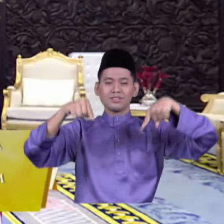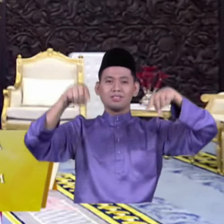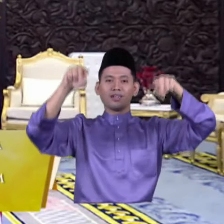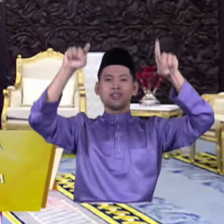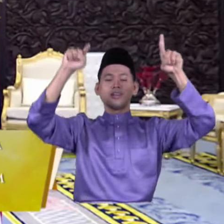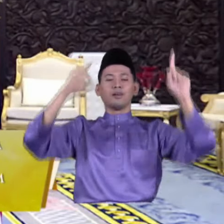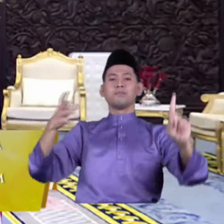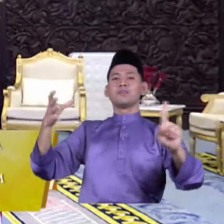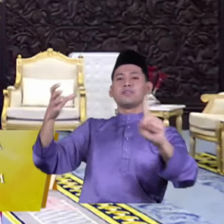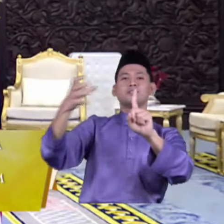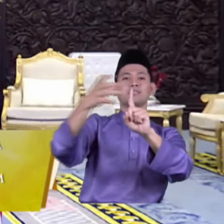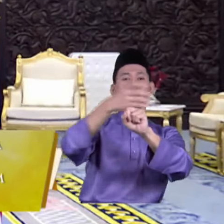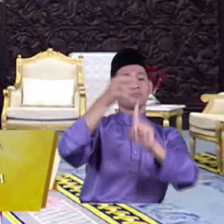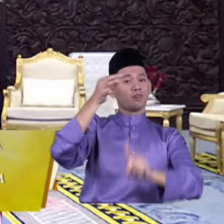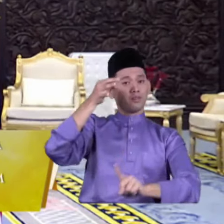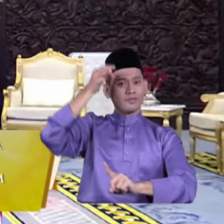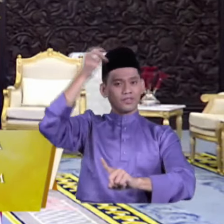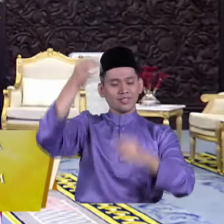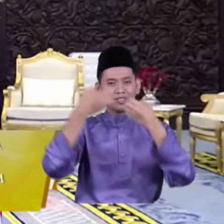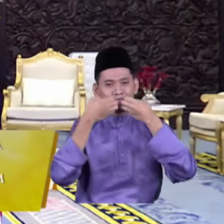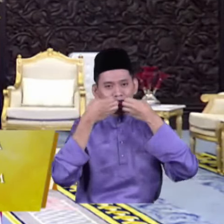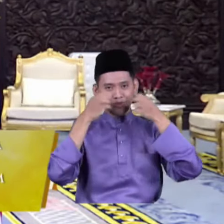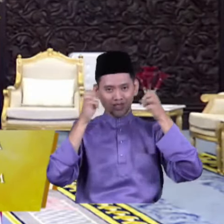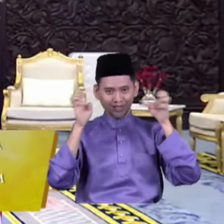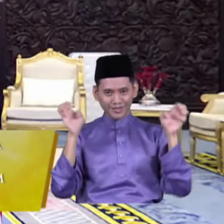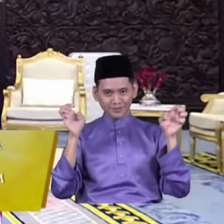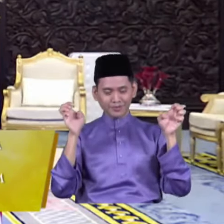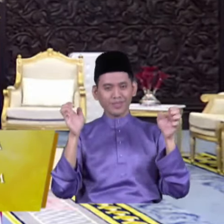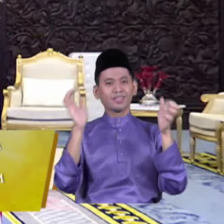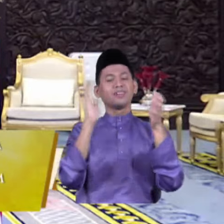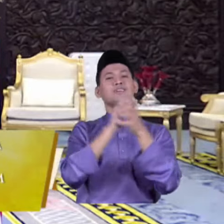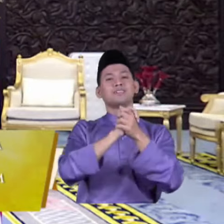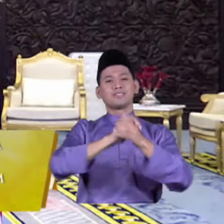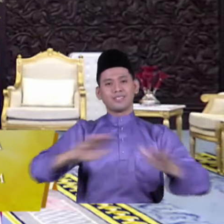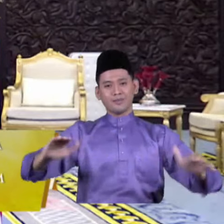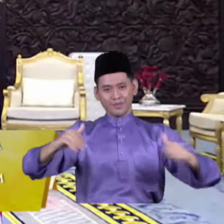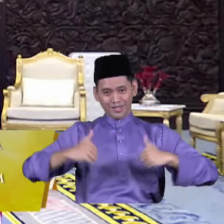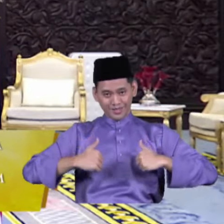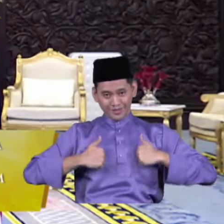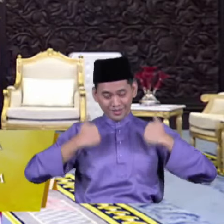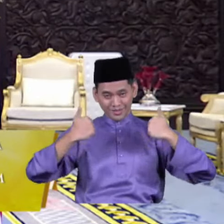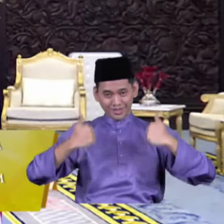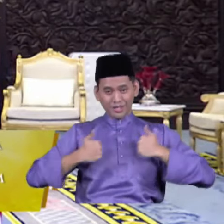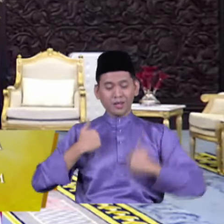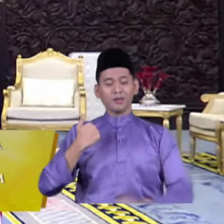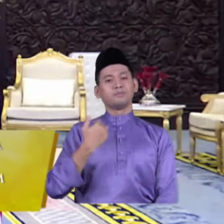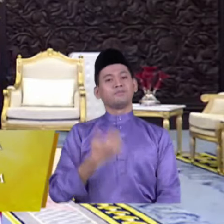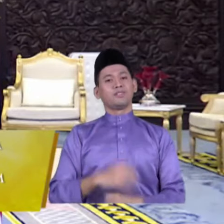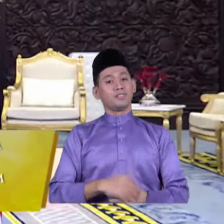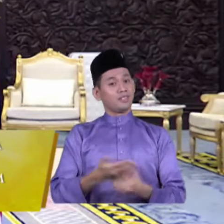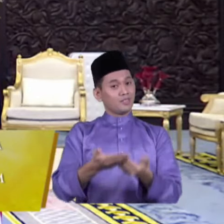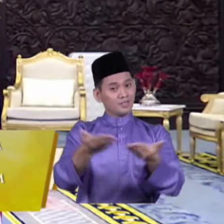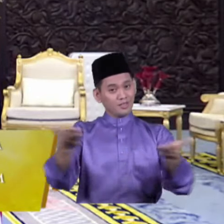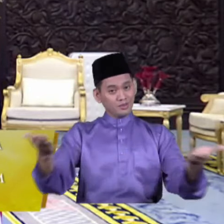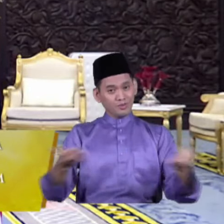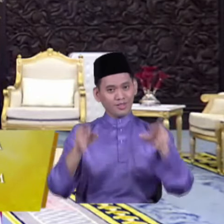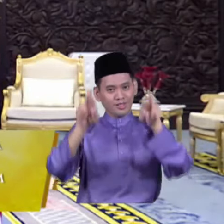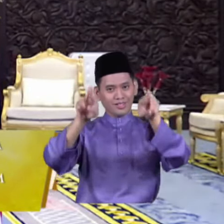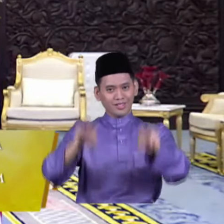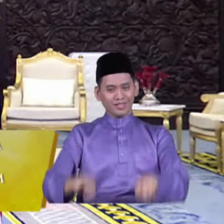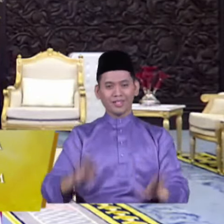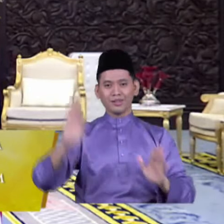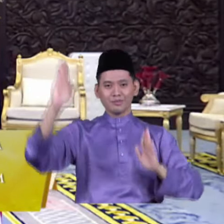masa hadapan yang gemilang selama hari raya Idul Fitri pada seluruh rakyat